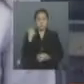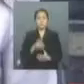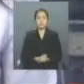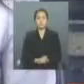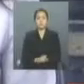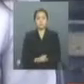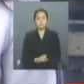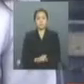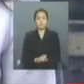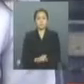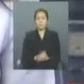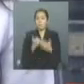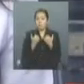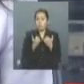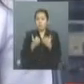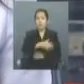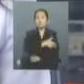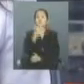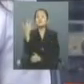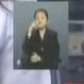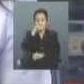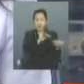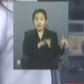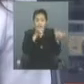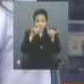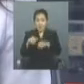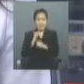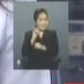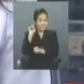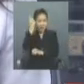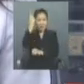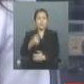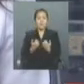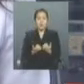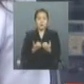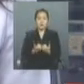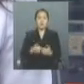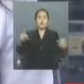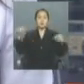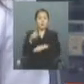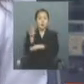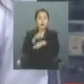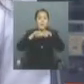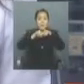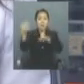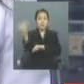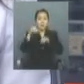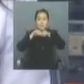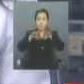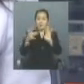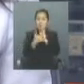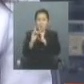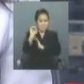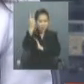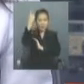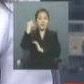คุณผู้ชมคะวันนี้ไทย PBS ย้ายที่ทำการใหม่อย่างเป็นทางการและเริ่มออกอากาศด้วยเทคโนโลยีออกอากาศที่ทันสมัยที่สุดนะคะโดย